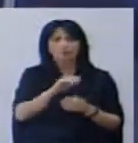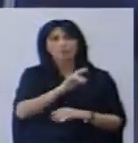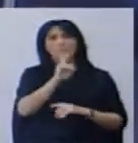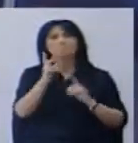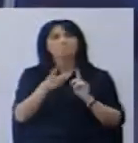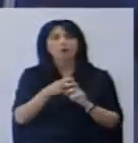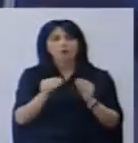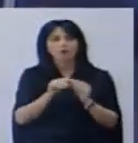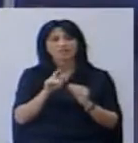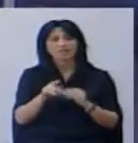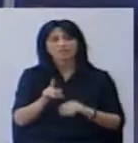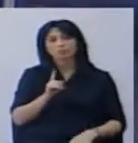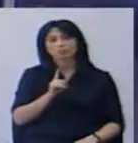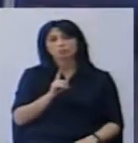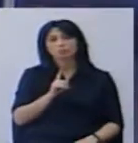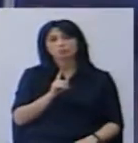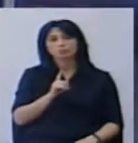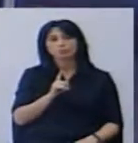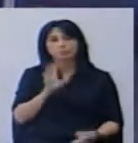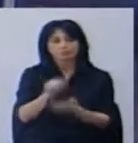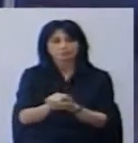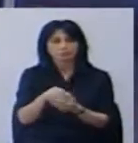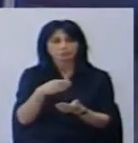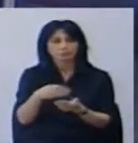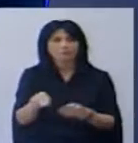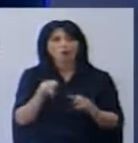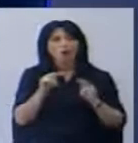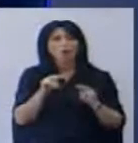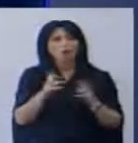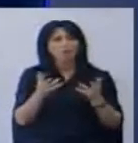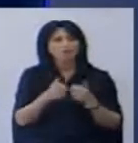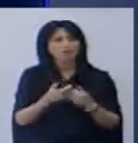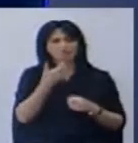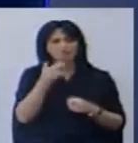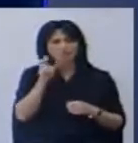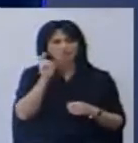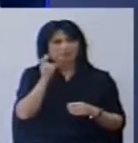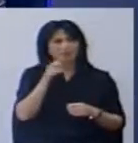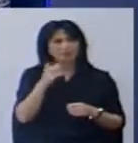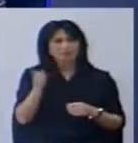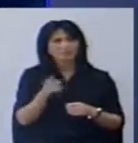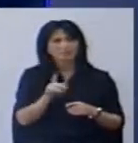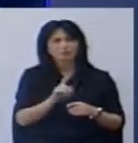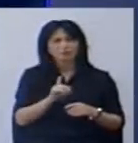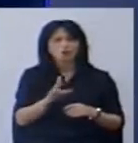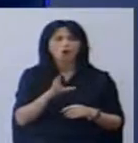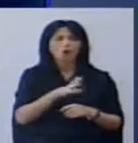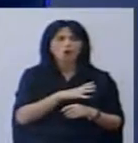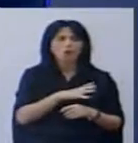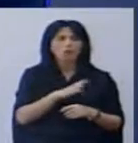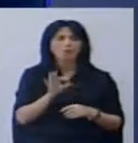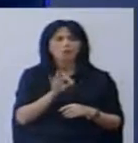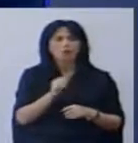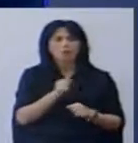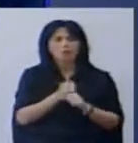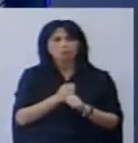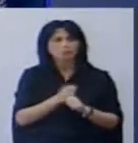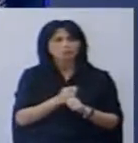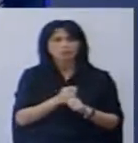მიწის გადაყიდვას და არანაირი კონტროლის მექანიზმი სახელმწიფოს მხრიდან, რომ ქონებების მიმართ